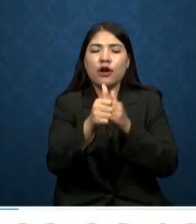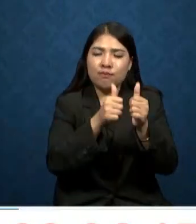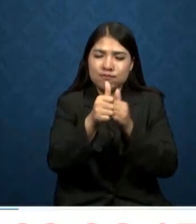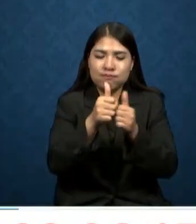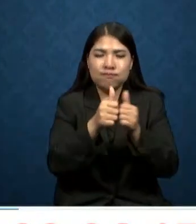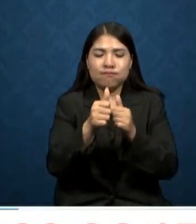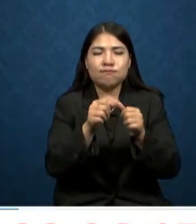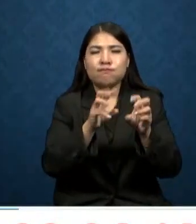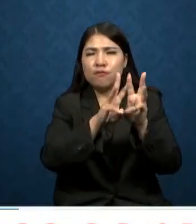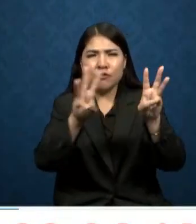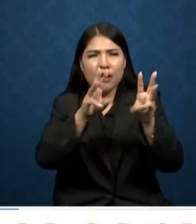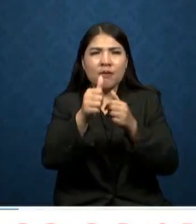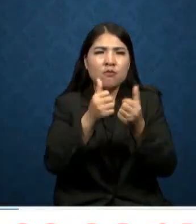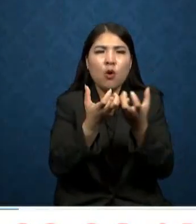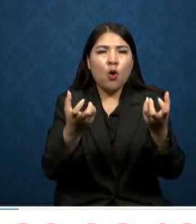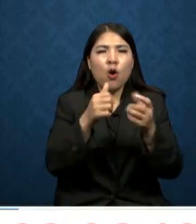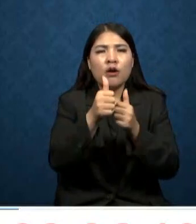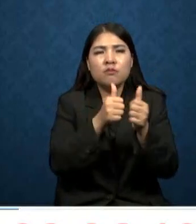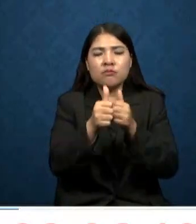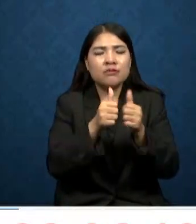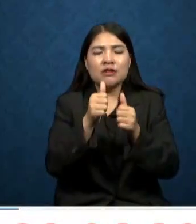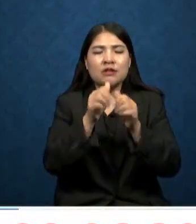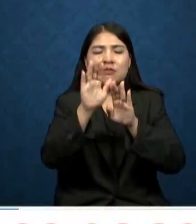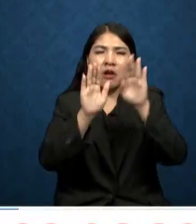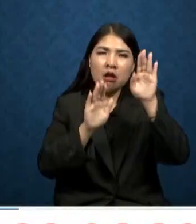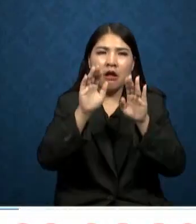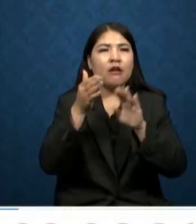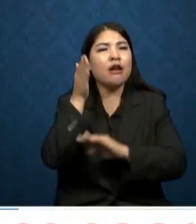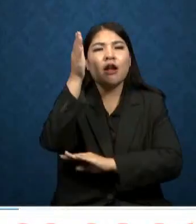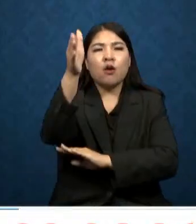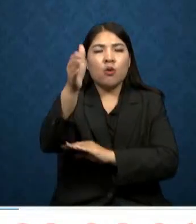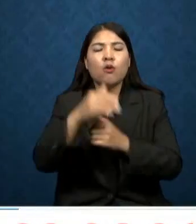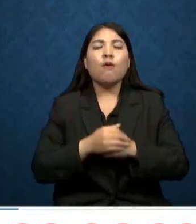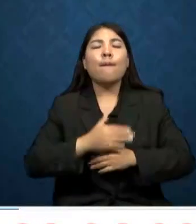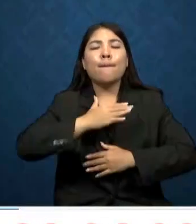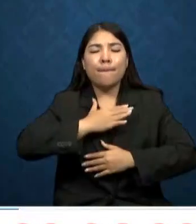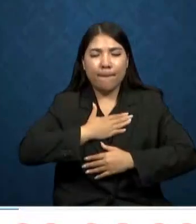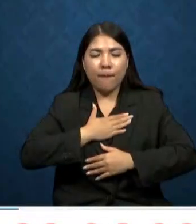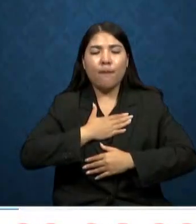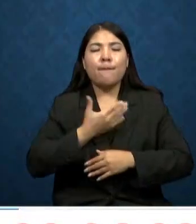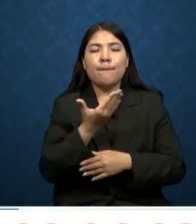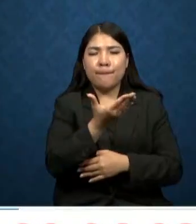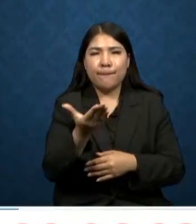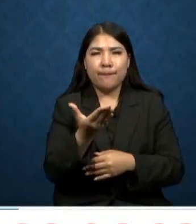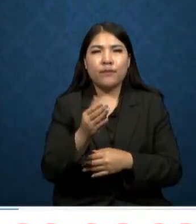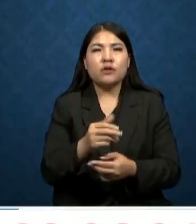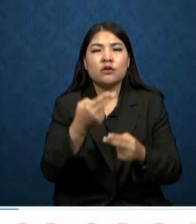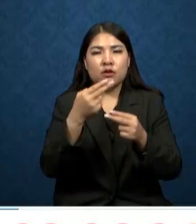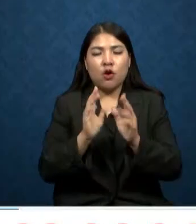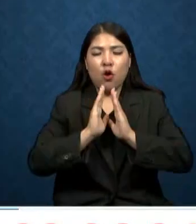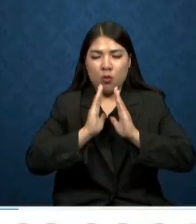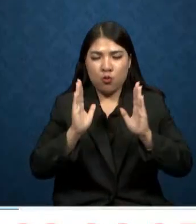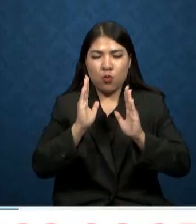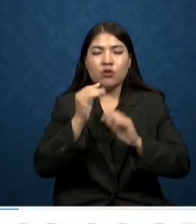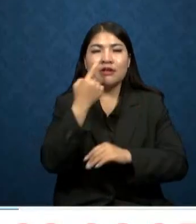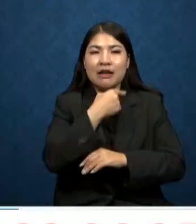eingในอนาคตครับผมก็ขอขอบคุณเ่อท่านสุรเดชและก็